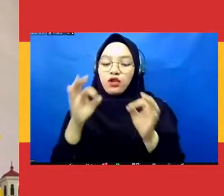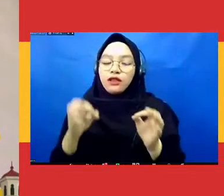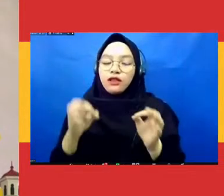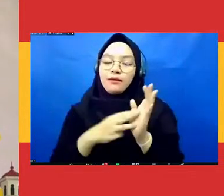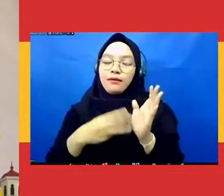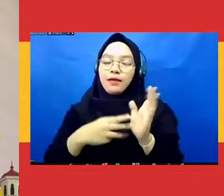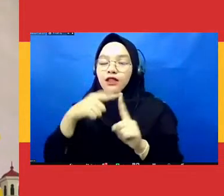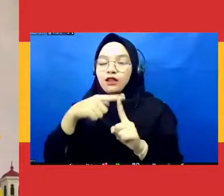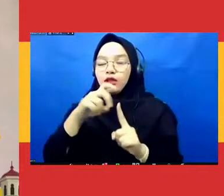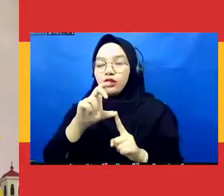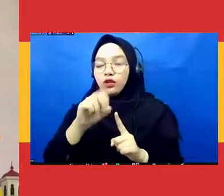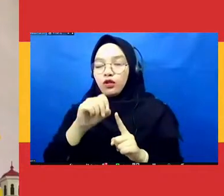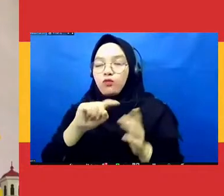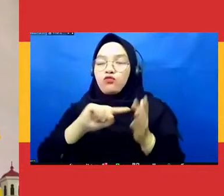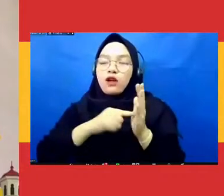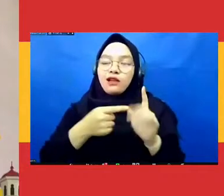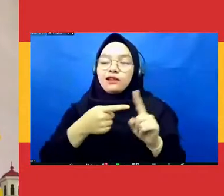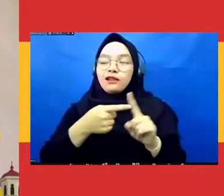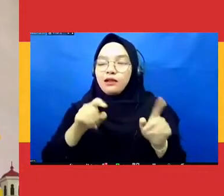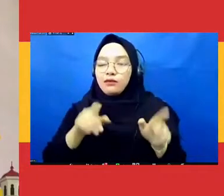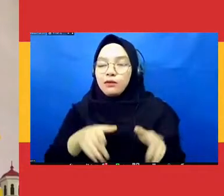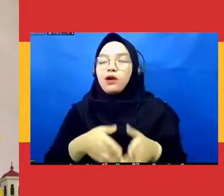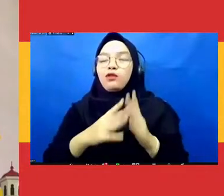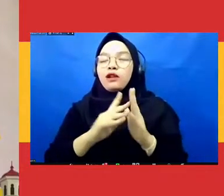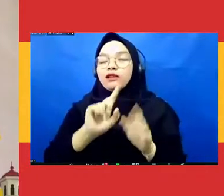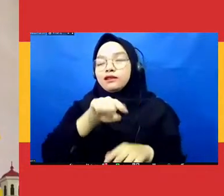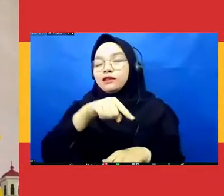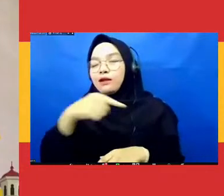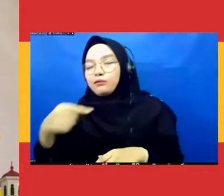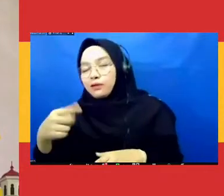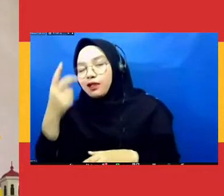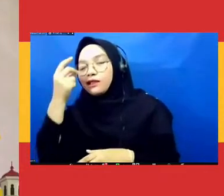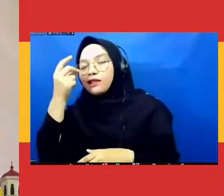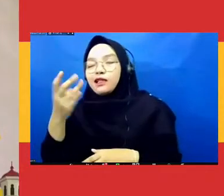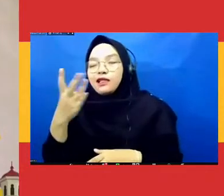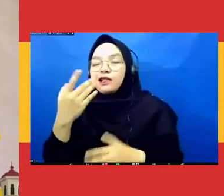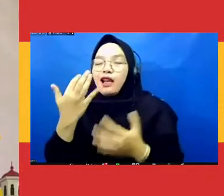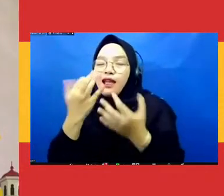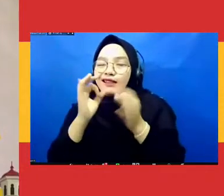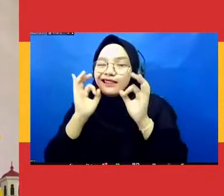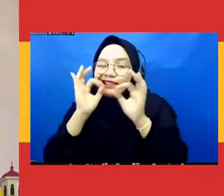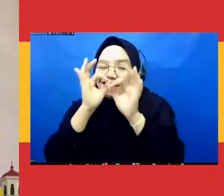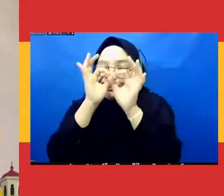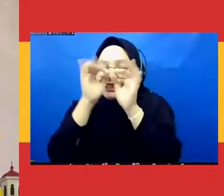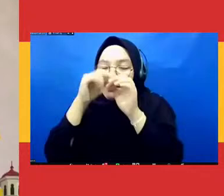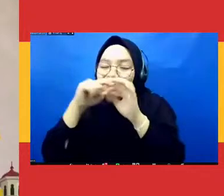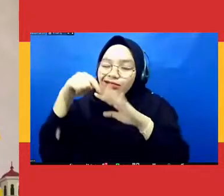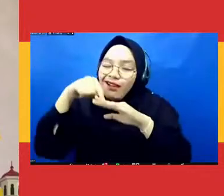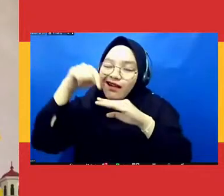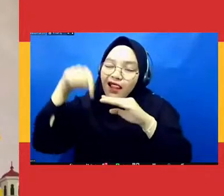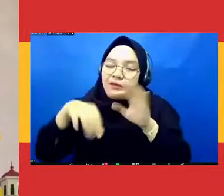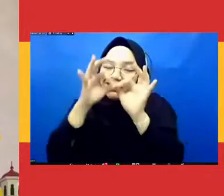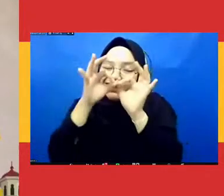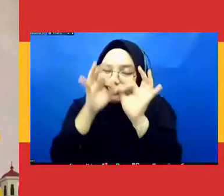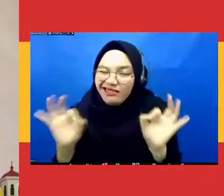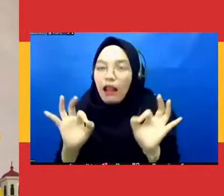penyusunan RDTR, rencana detail tata ruang, apakah melalui proses